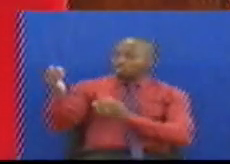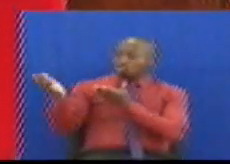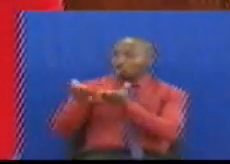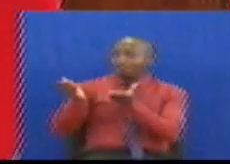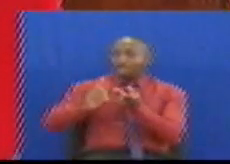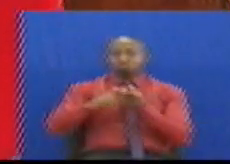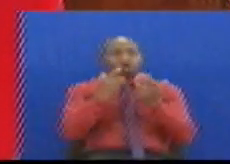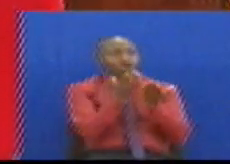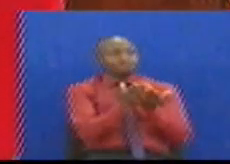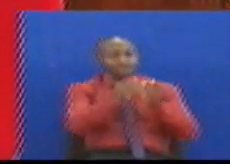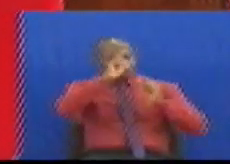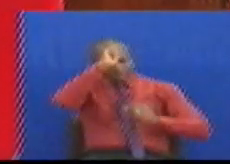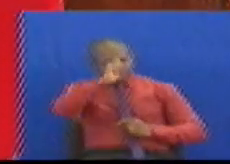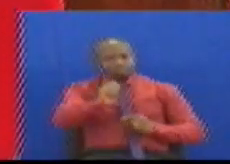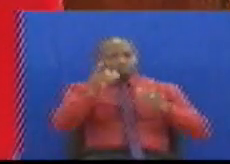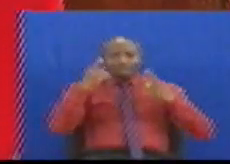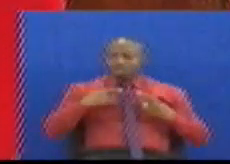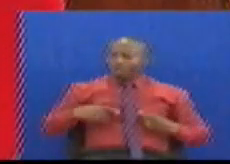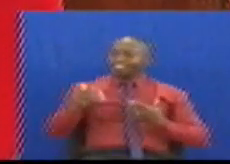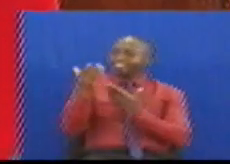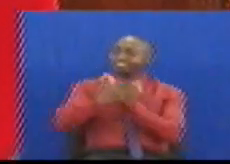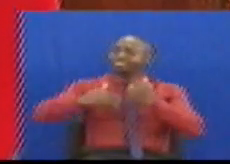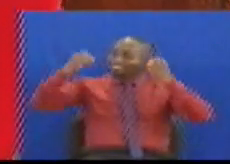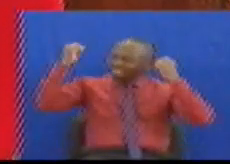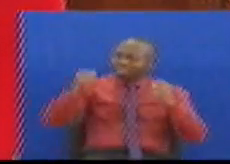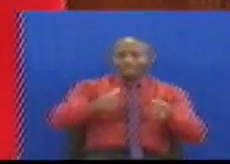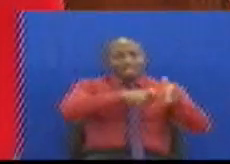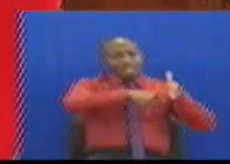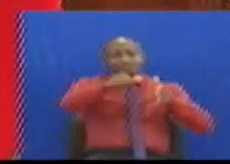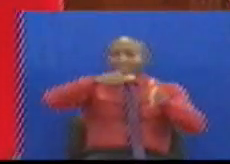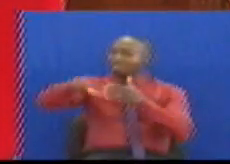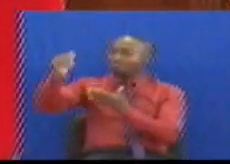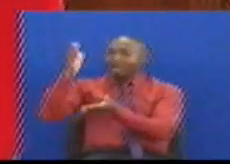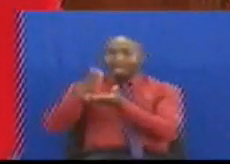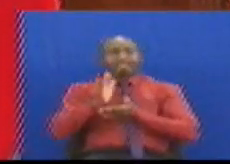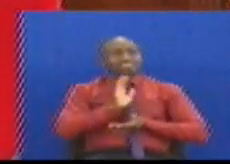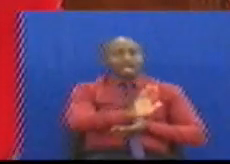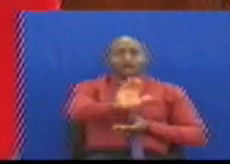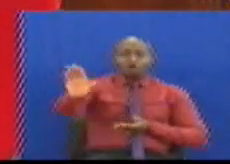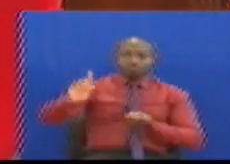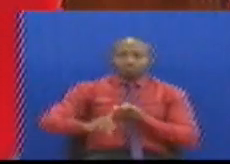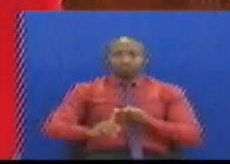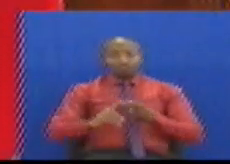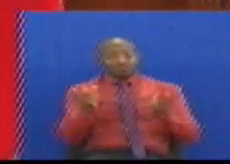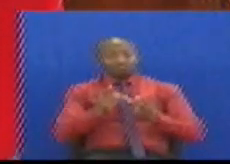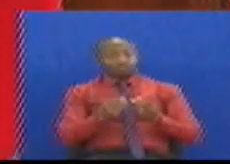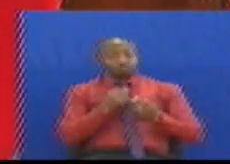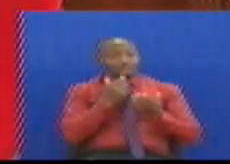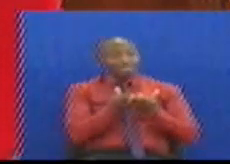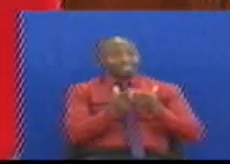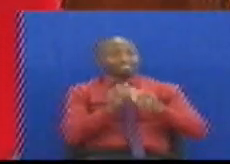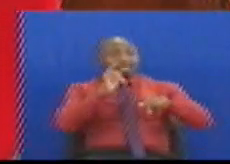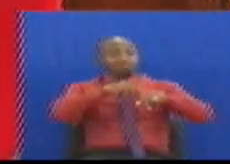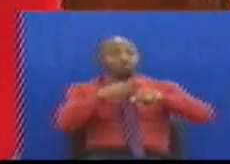Tunaomba waheshimiwa madiwani nchi nzima walipwe stahiki zao. Na tumeweka ukomo. Ikifika